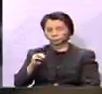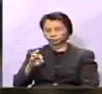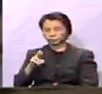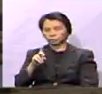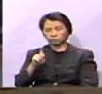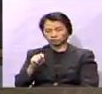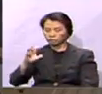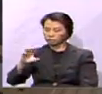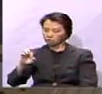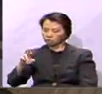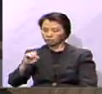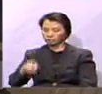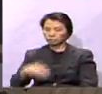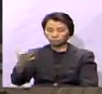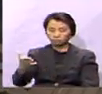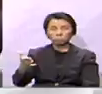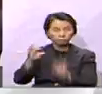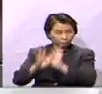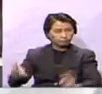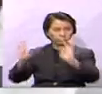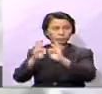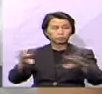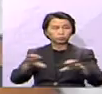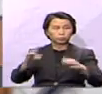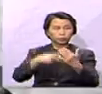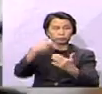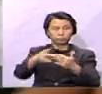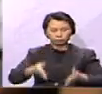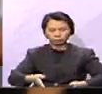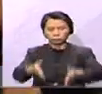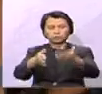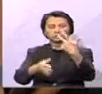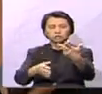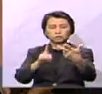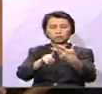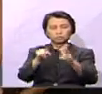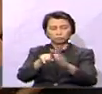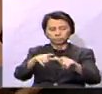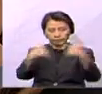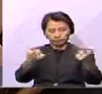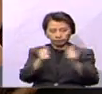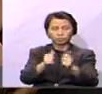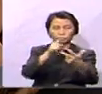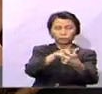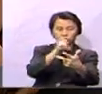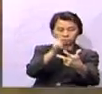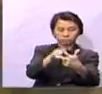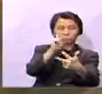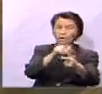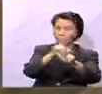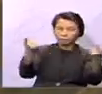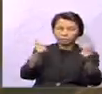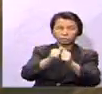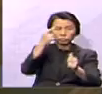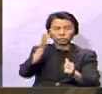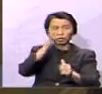Datuk Insinyur Zohari merupakan aset penting dalam melaksanakan projek laluan ketiga MRT itu yang berbeza dengan projek MRT sebelum ini kerana